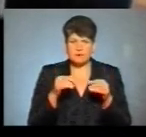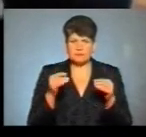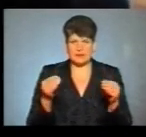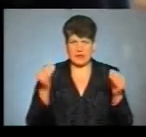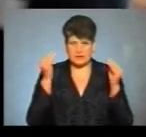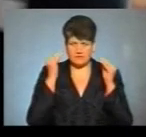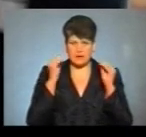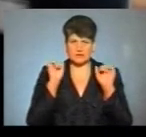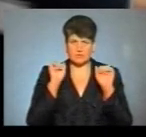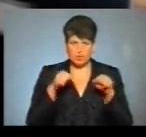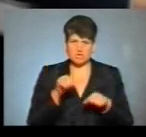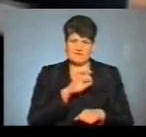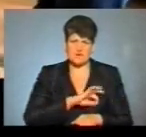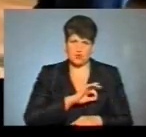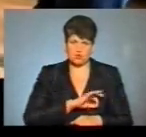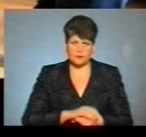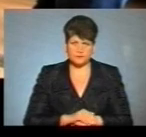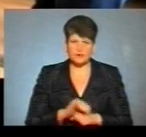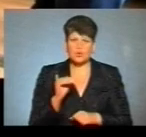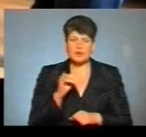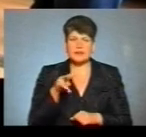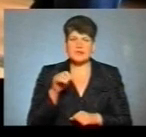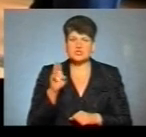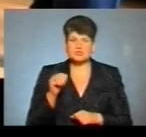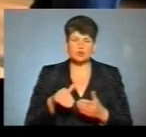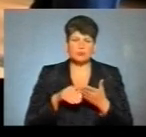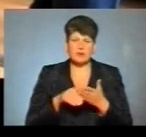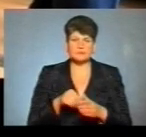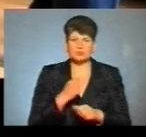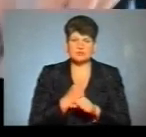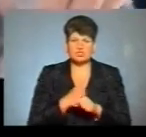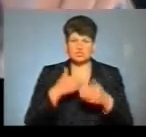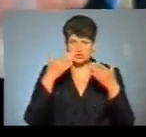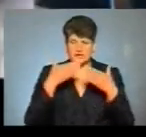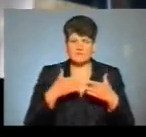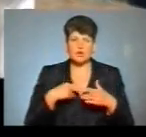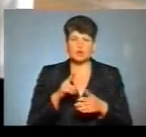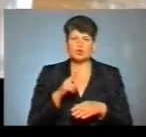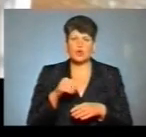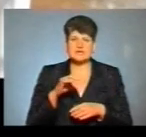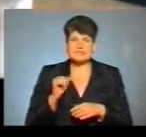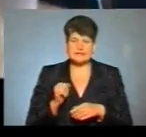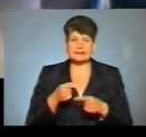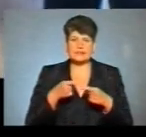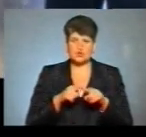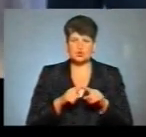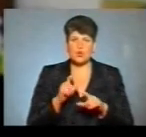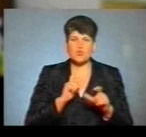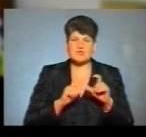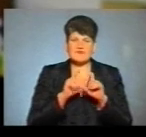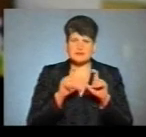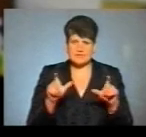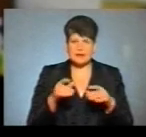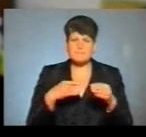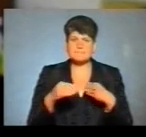надівати і використовувати. Юрій Лищишин допомагає виготовляти щитки. Він – доцент Тернопільського технічного університету.